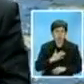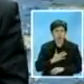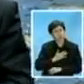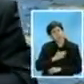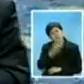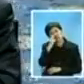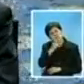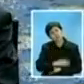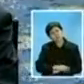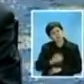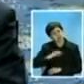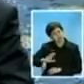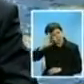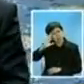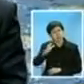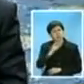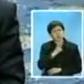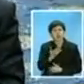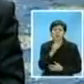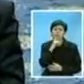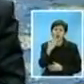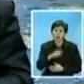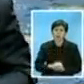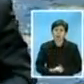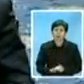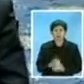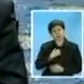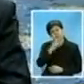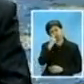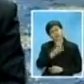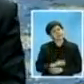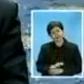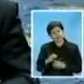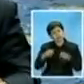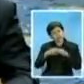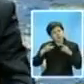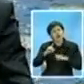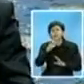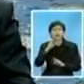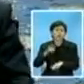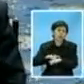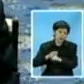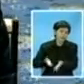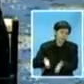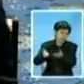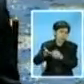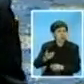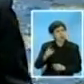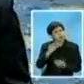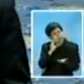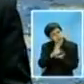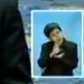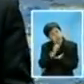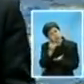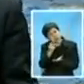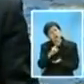เฝ้าดูก็อยากจะประท้วงตั้งแต่เมื่อวานท่านสามารถพูดแต่ก็เกรงใจท่านฝ่ายค้านก็อยากจะให้ท่านเวลาท่านเนี่ยได้ซักฟอกงบประมาณว่าอะไ